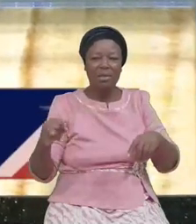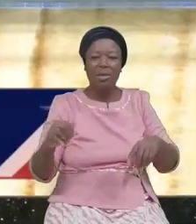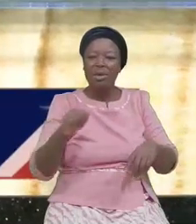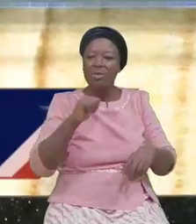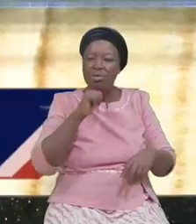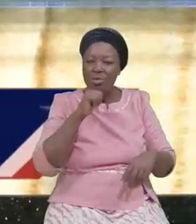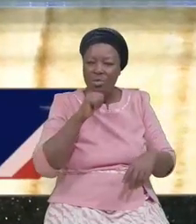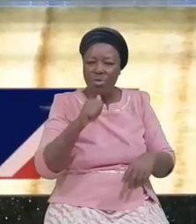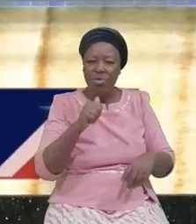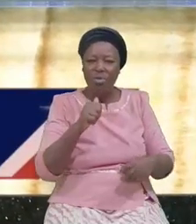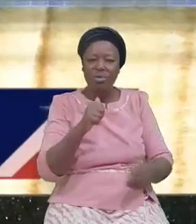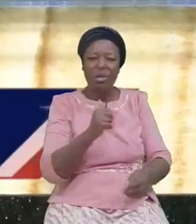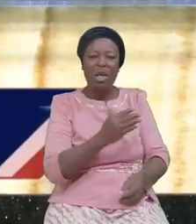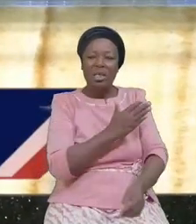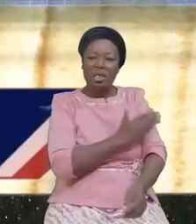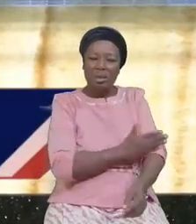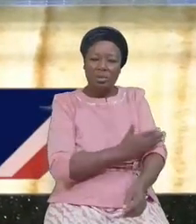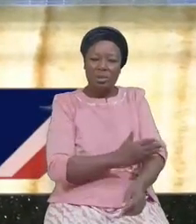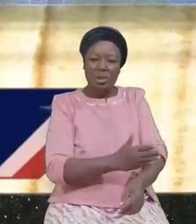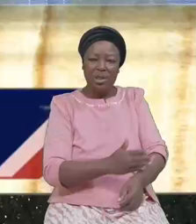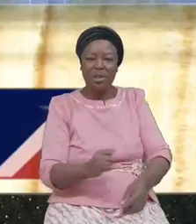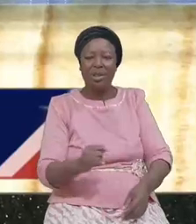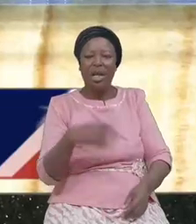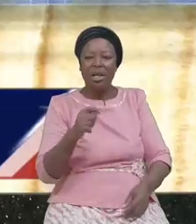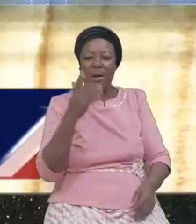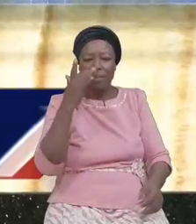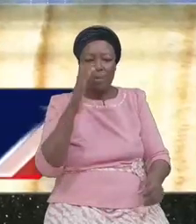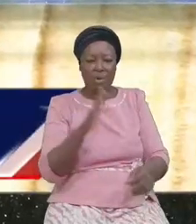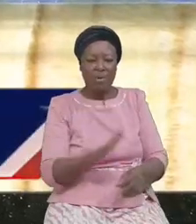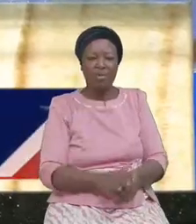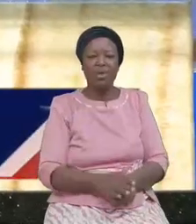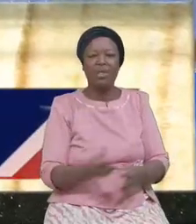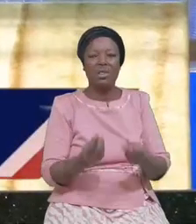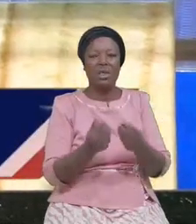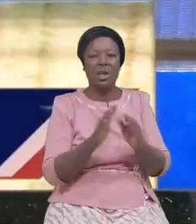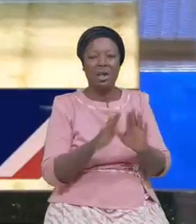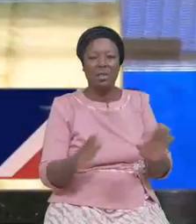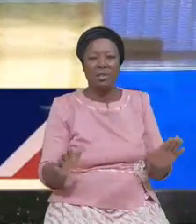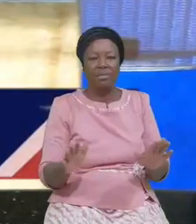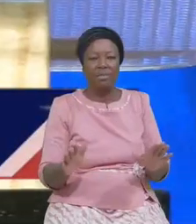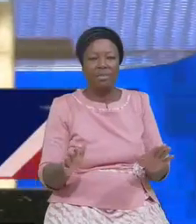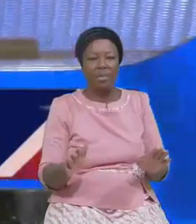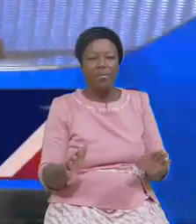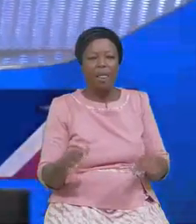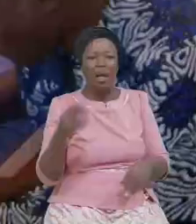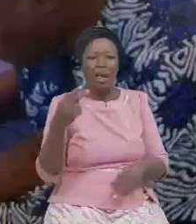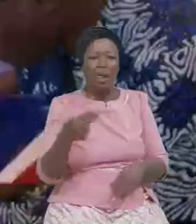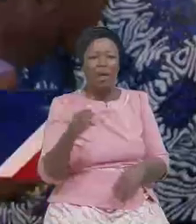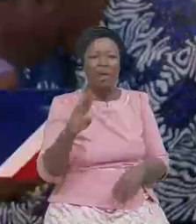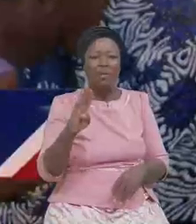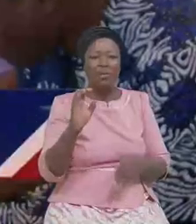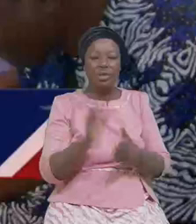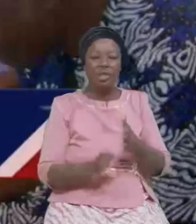et non point désapprécier la terre de promesse. Hébreux encore. Hébreux 11, verset